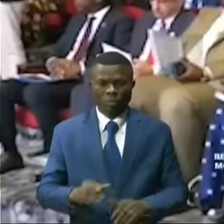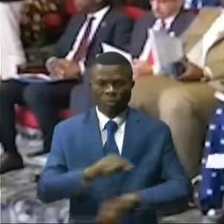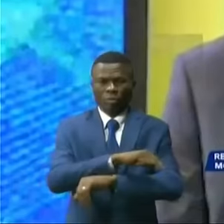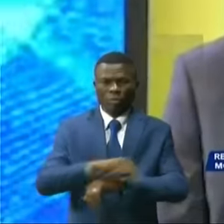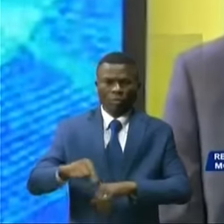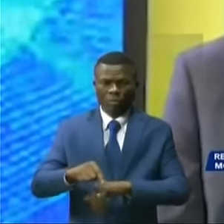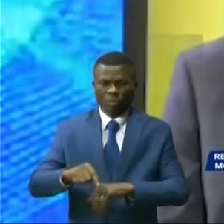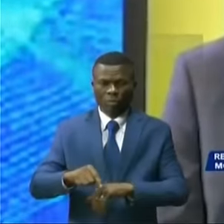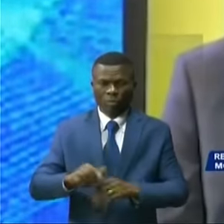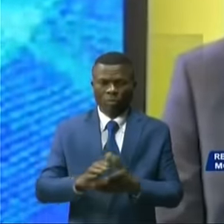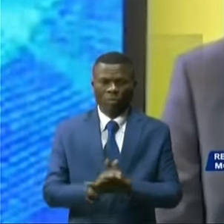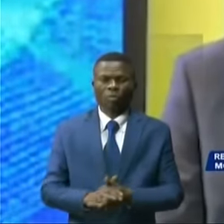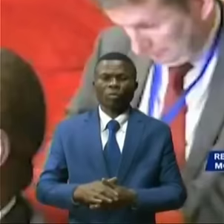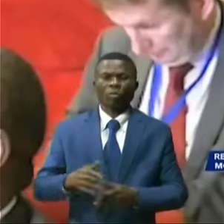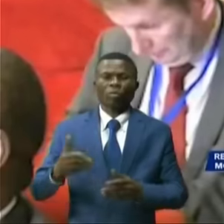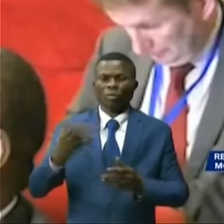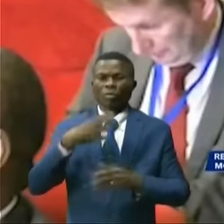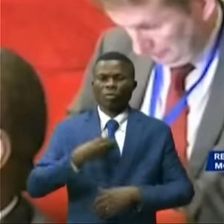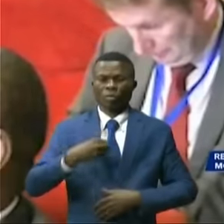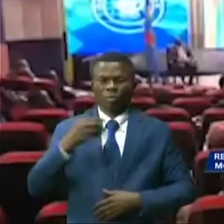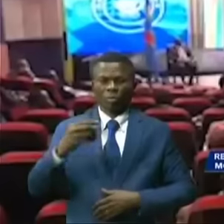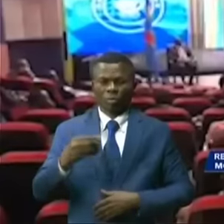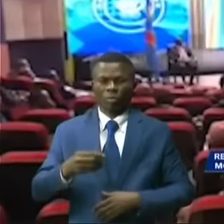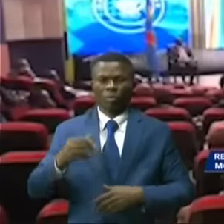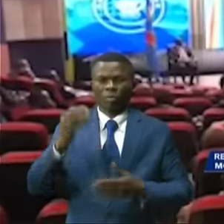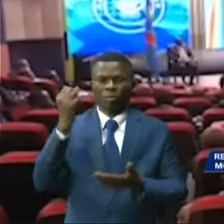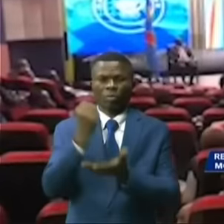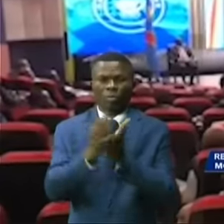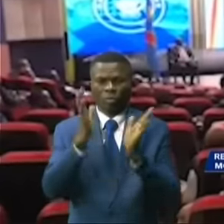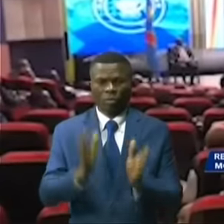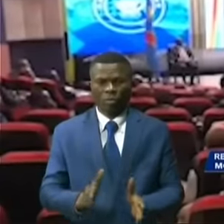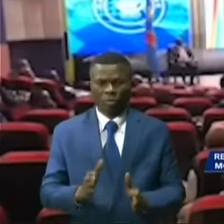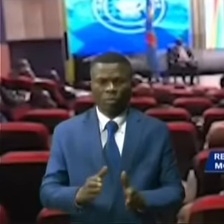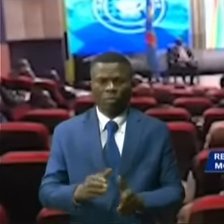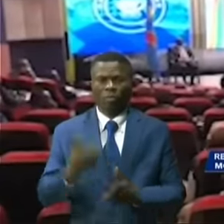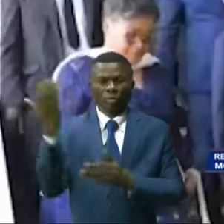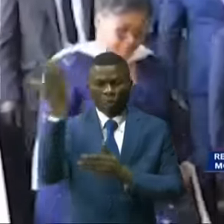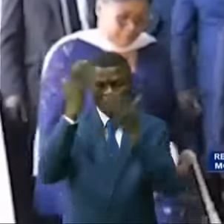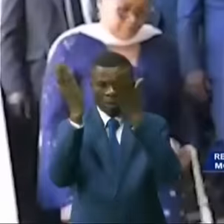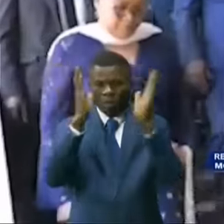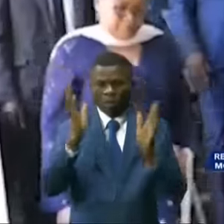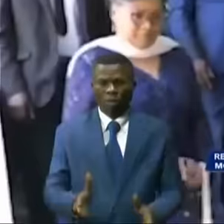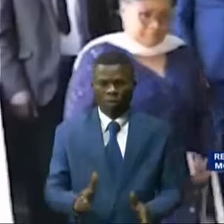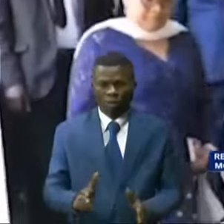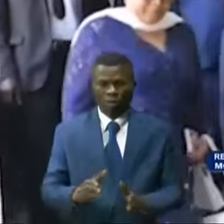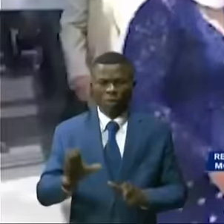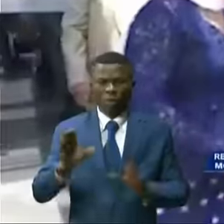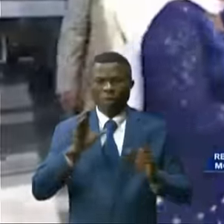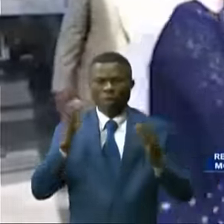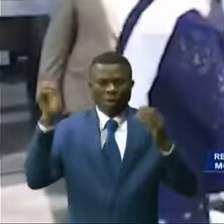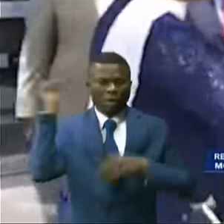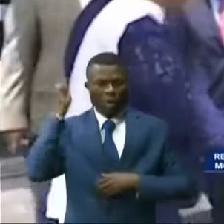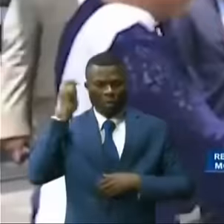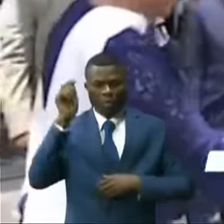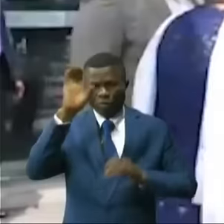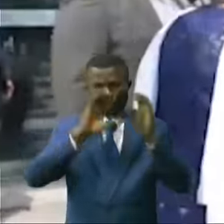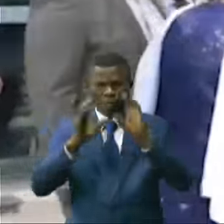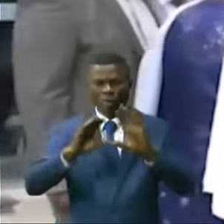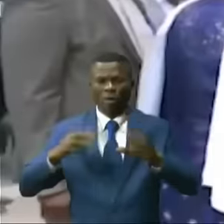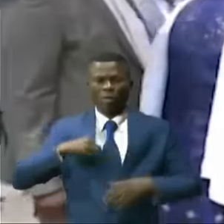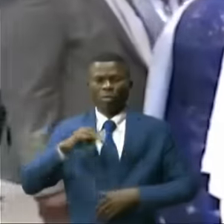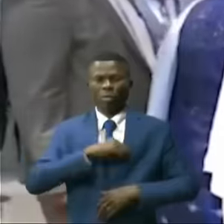de Breton Wood des corps diplomatiques des opérateurs économiques du corps scientifique et des membres de la